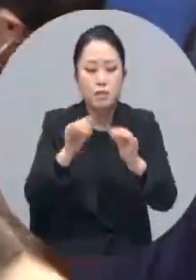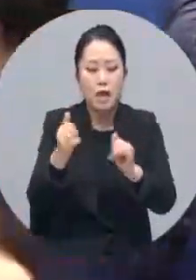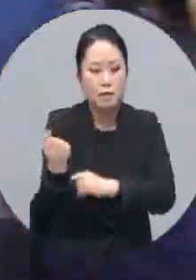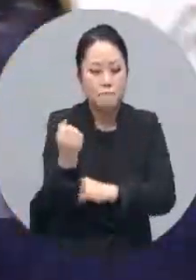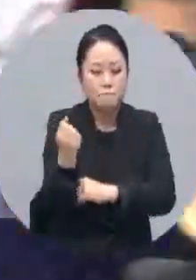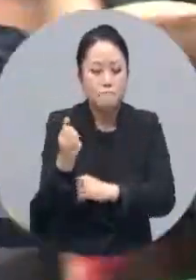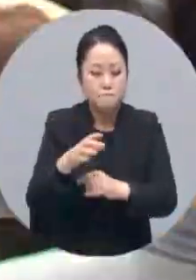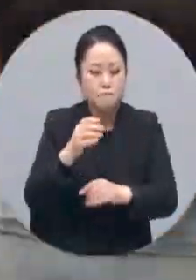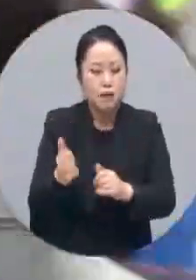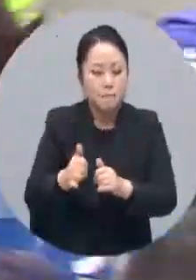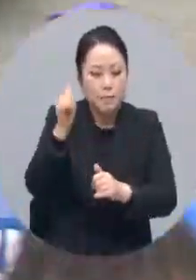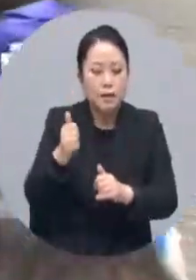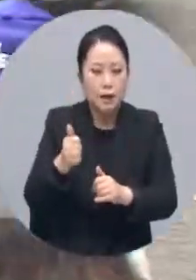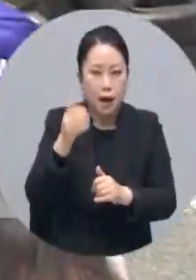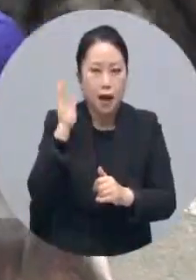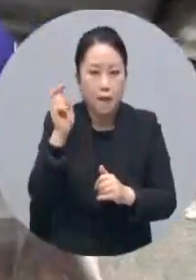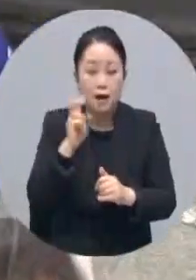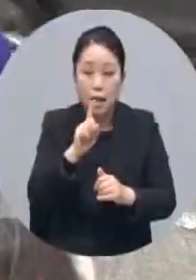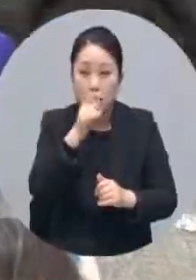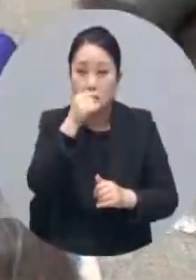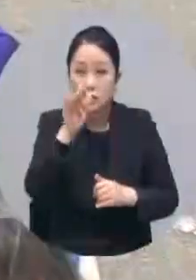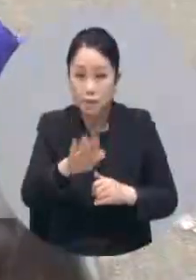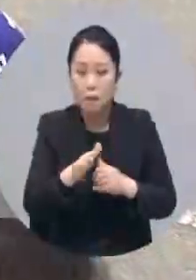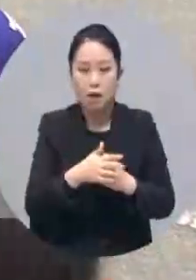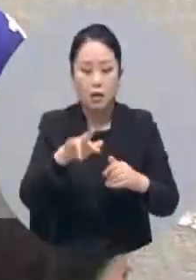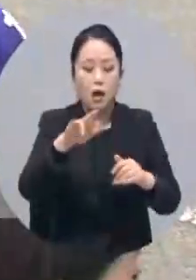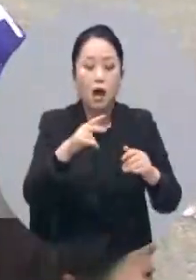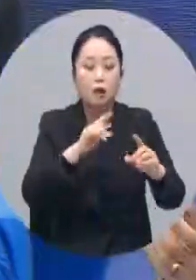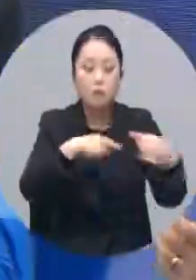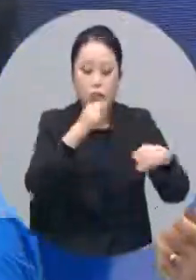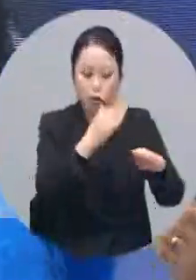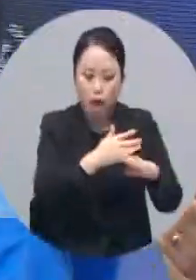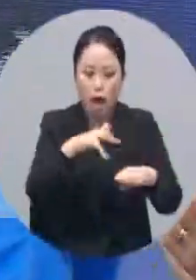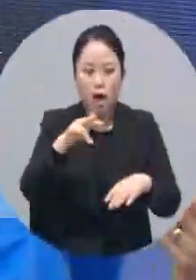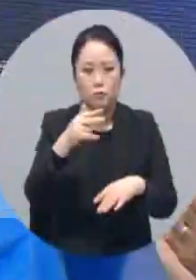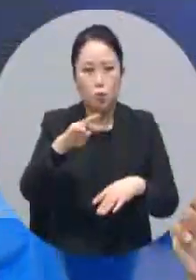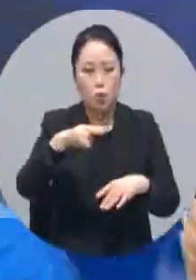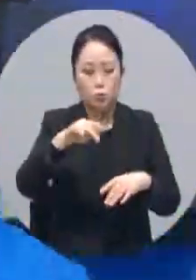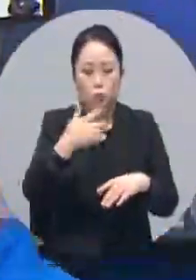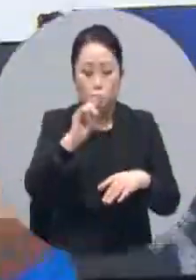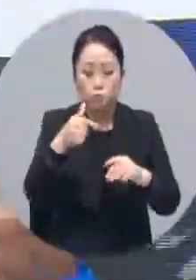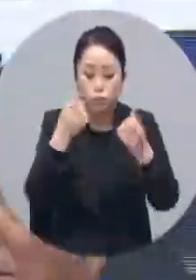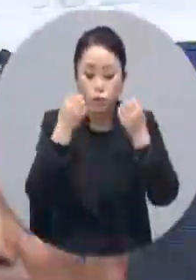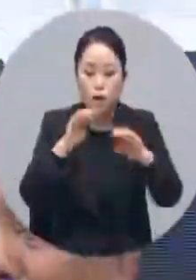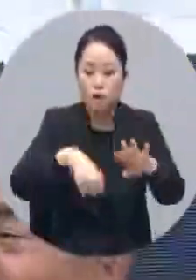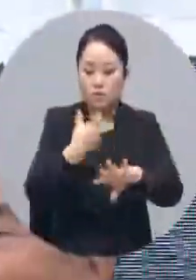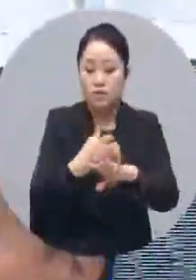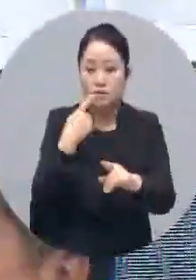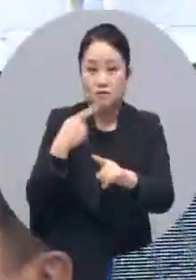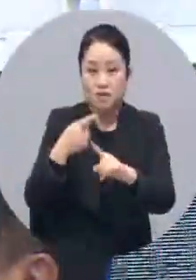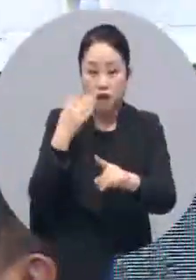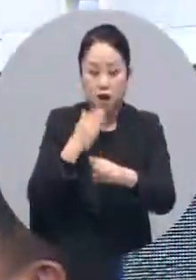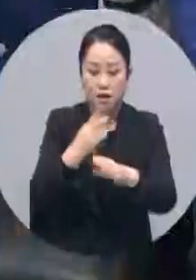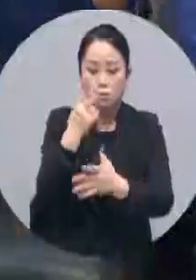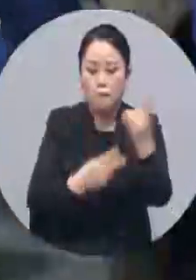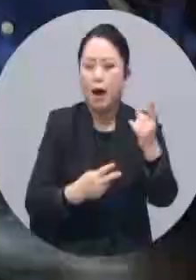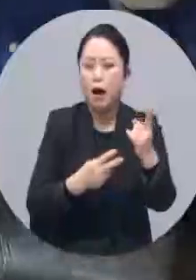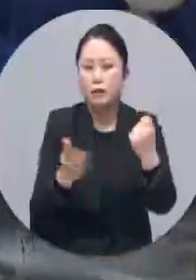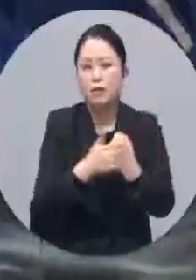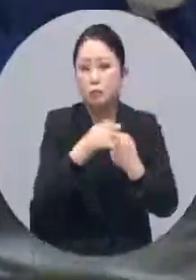하지만 민주당과 조국혁신당이 최근 후보 단일화를 이루면서 변곡점을 맞았습니다. 특히 이재명